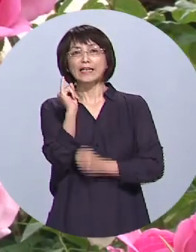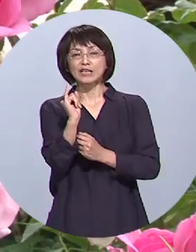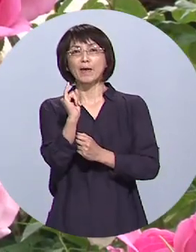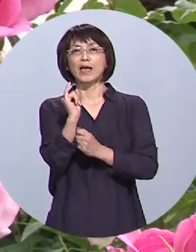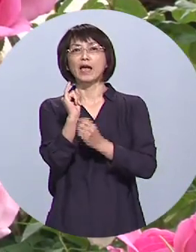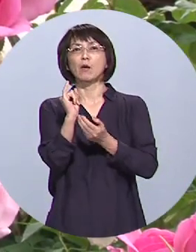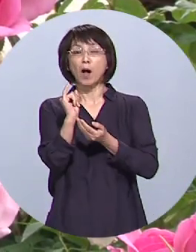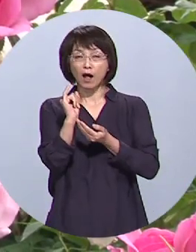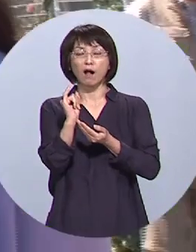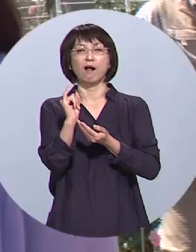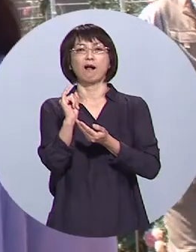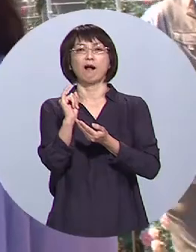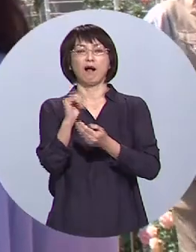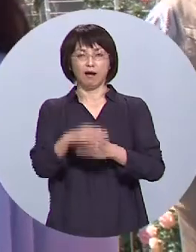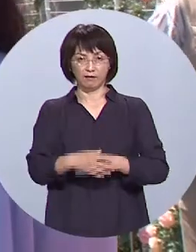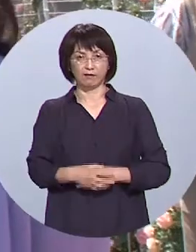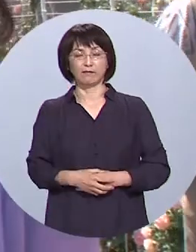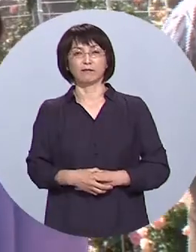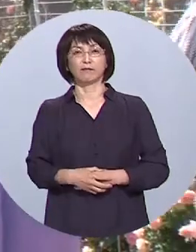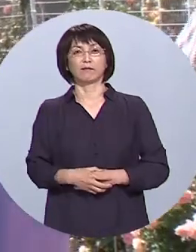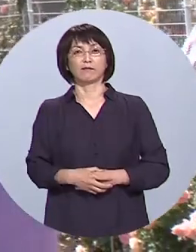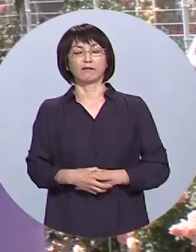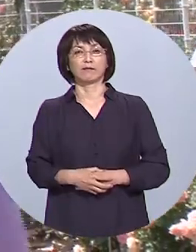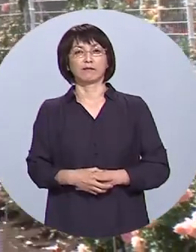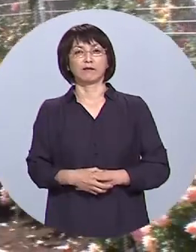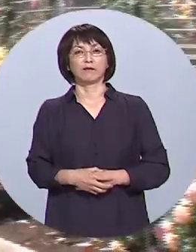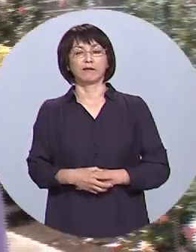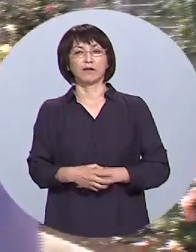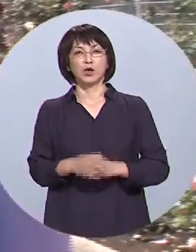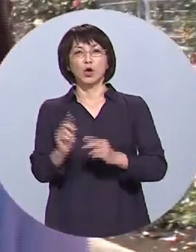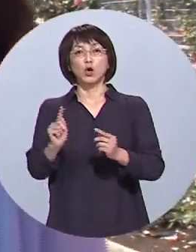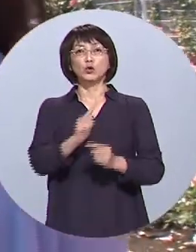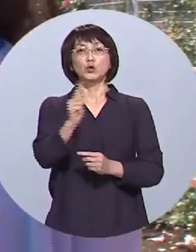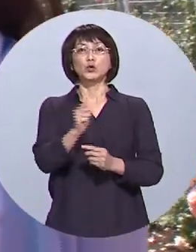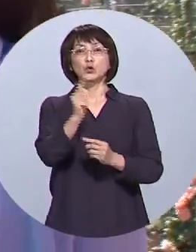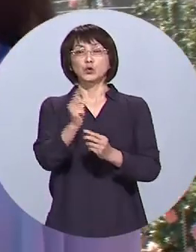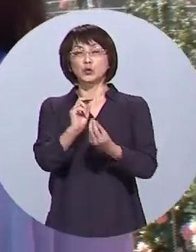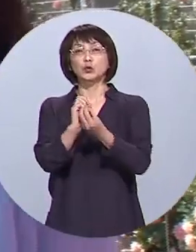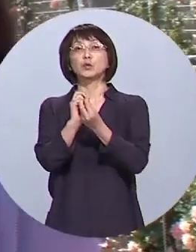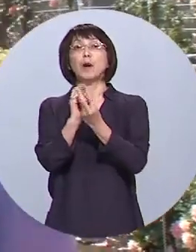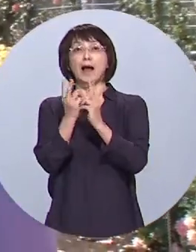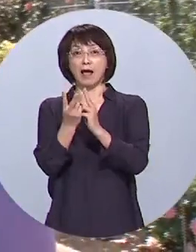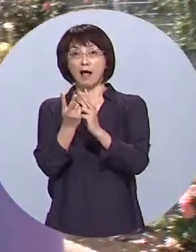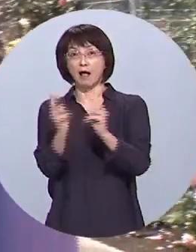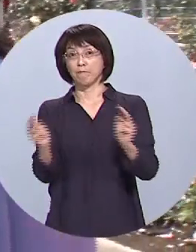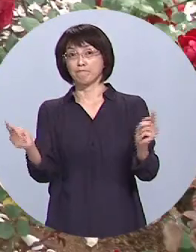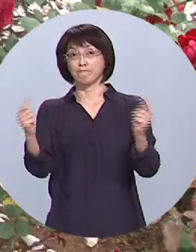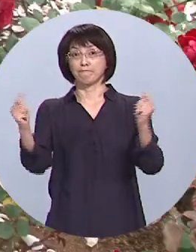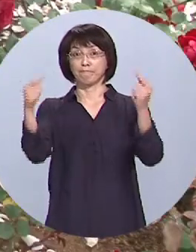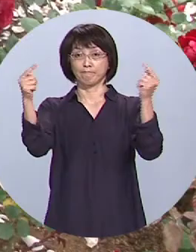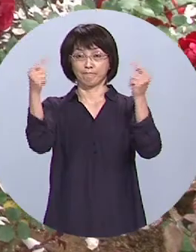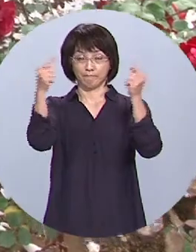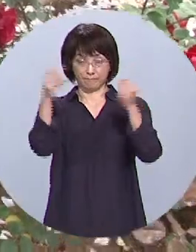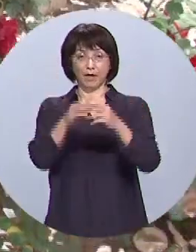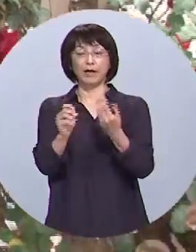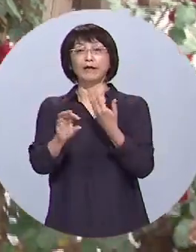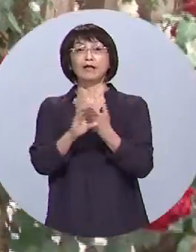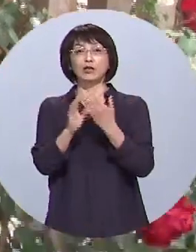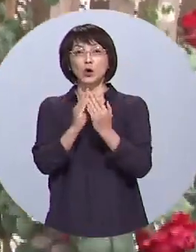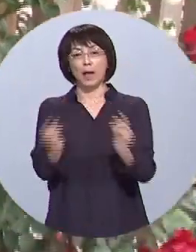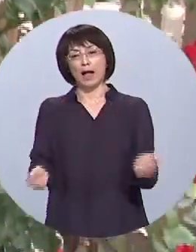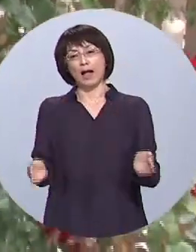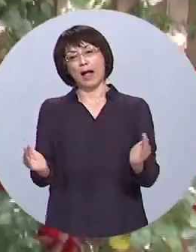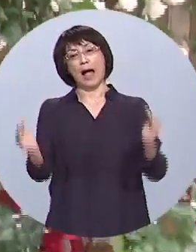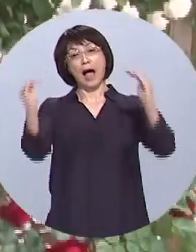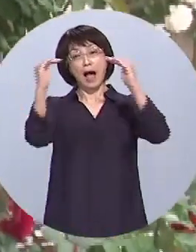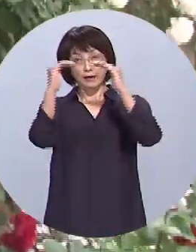みたいなのがあるんですか。はい、 稲姫なんですけれども、うん、はい、ツルバラと呼ばれるバラの一種なんですね、うん、例えばアーチとか。 あ、